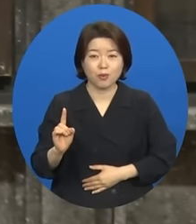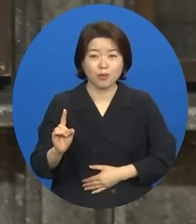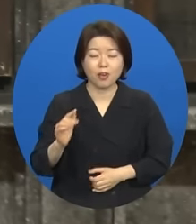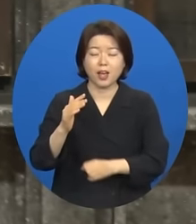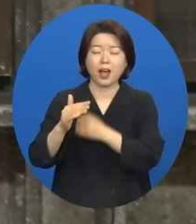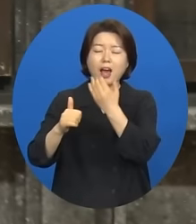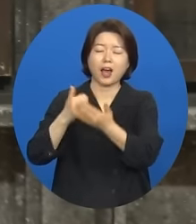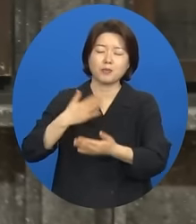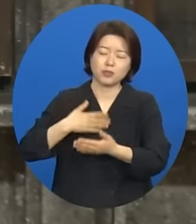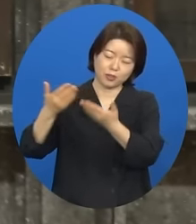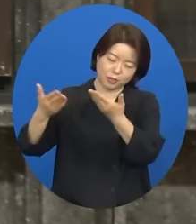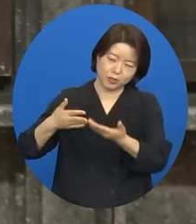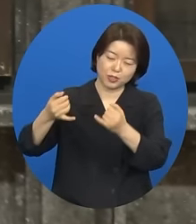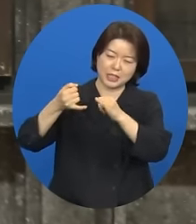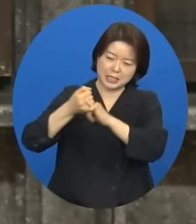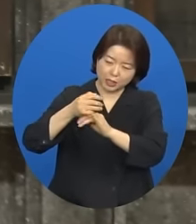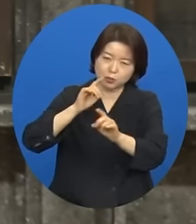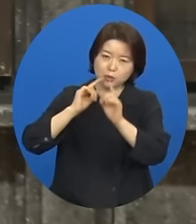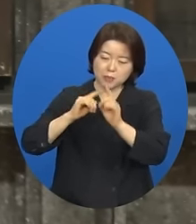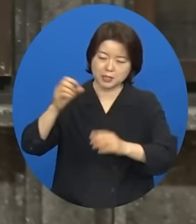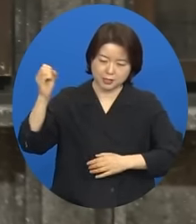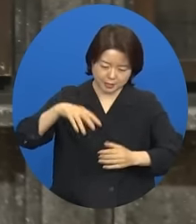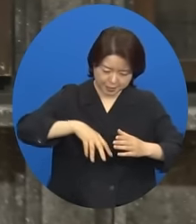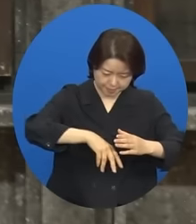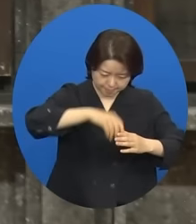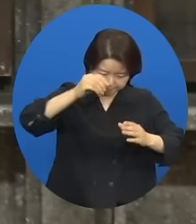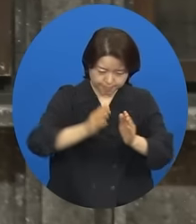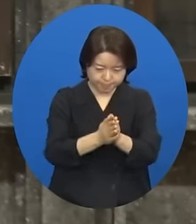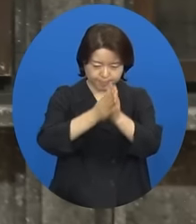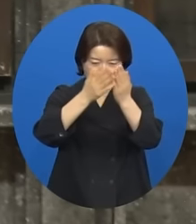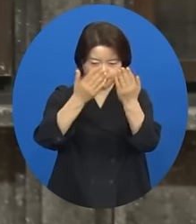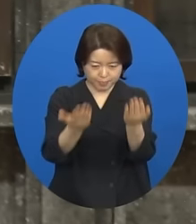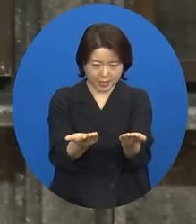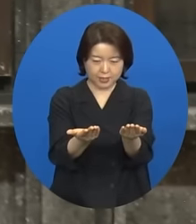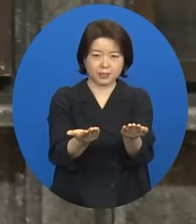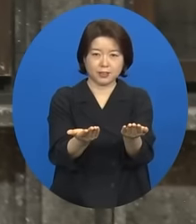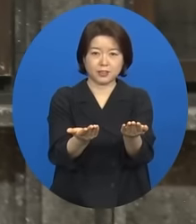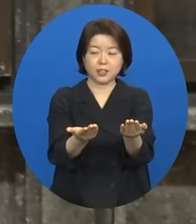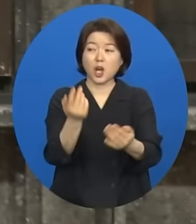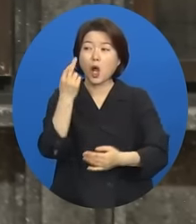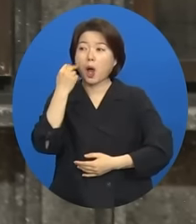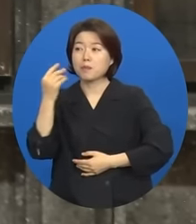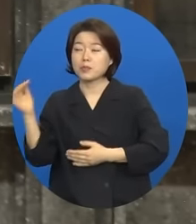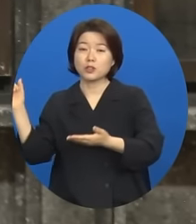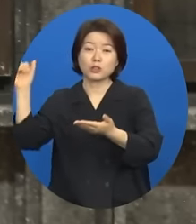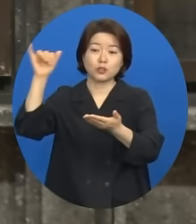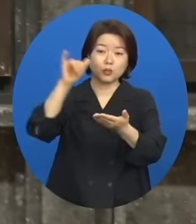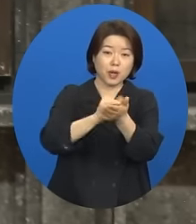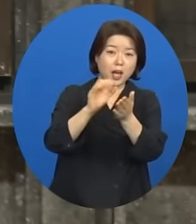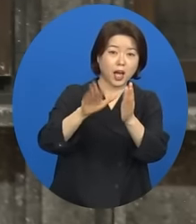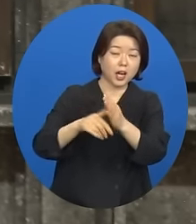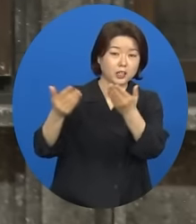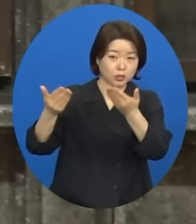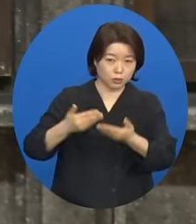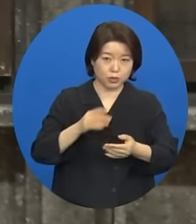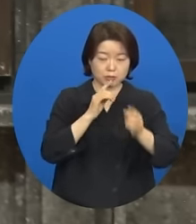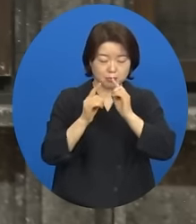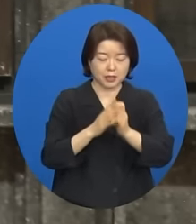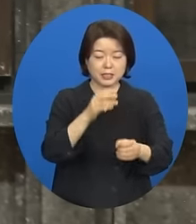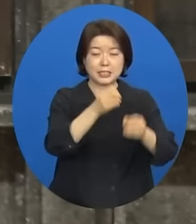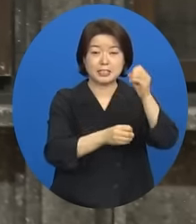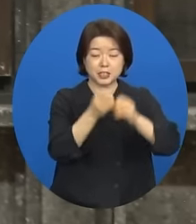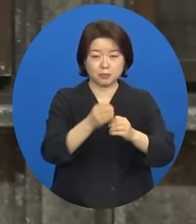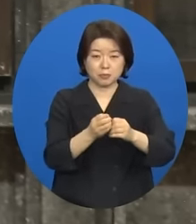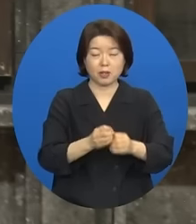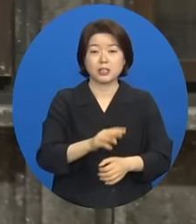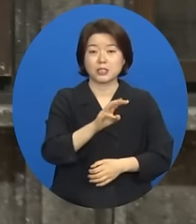주신 약속의 말씀을 다시 꺼내서 펴보았습니다. 미국에서 출발하기 전에 주셨던 말씀 시편